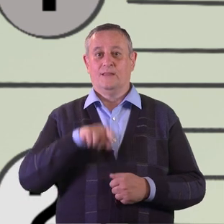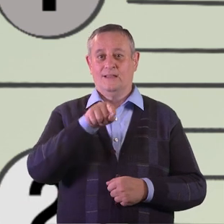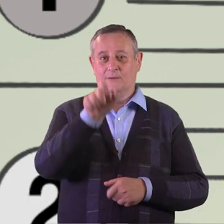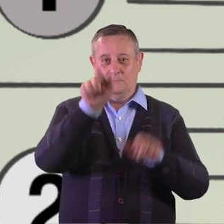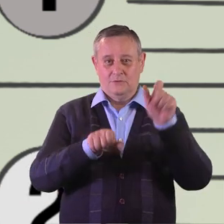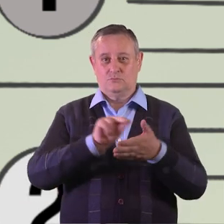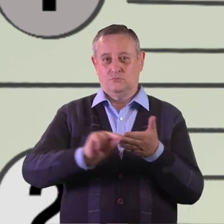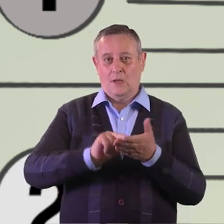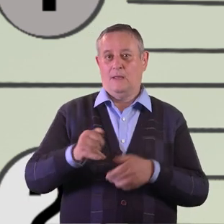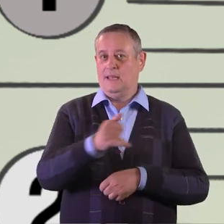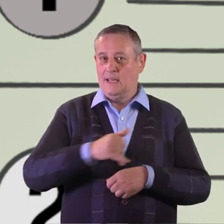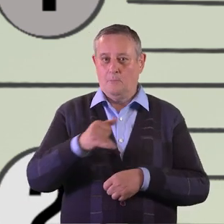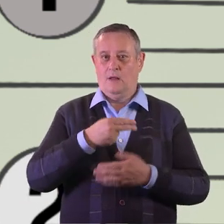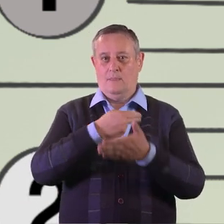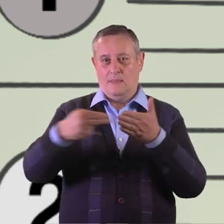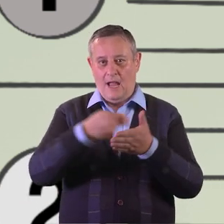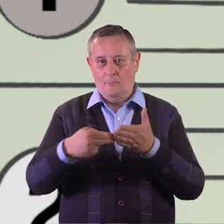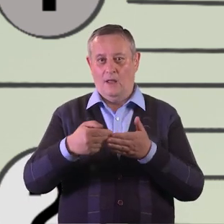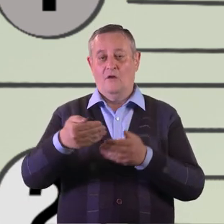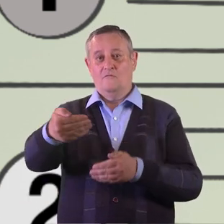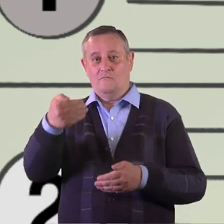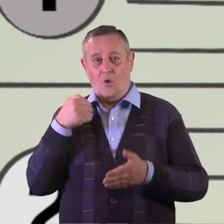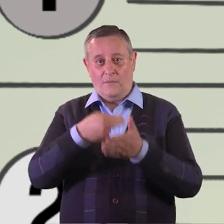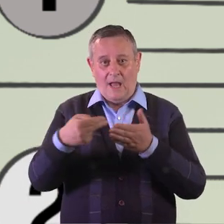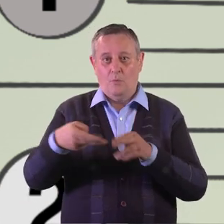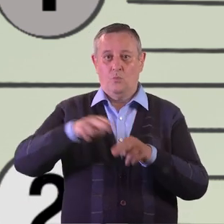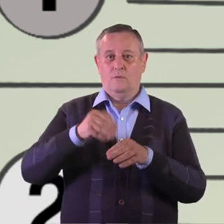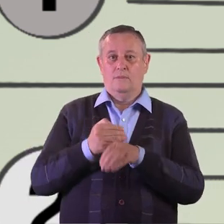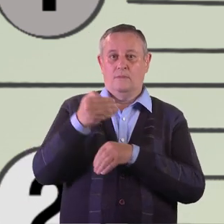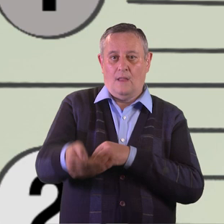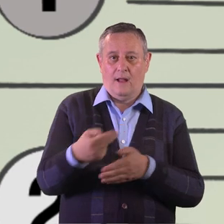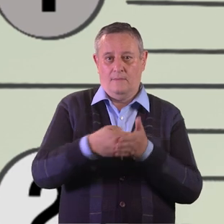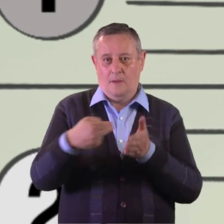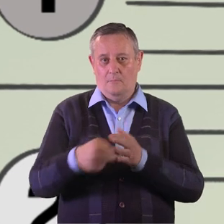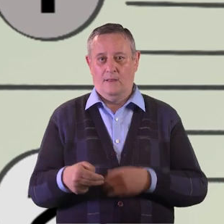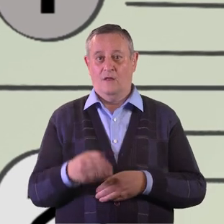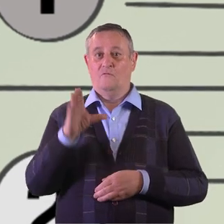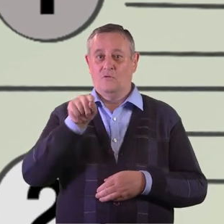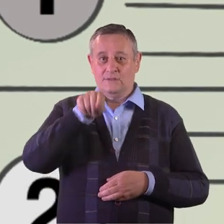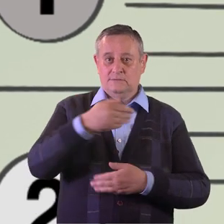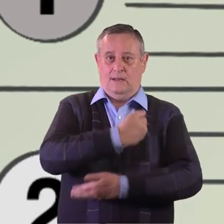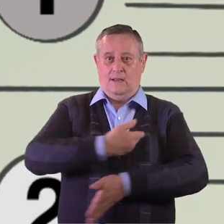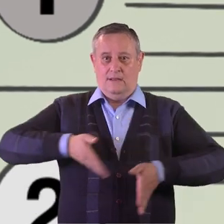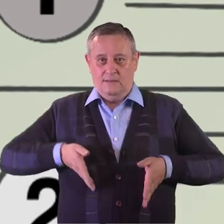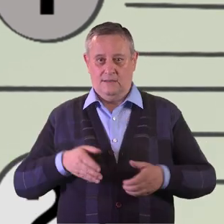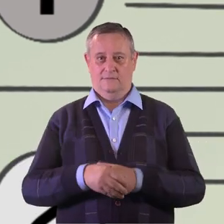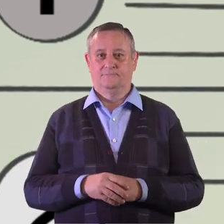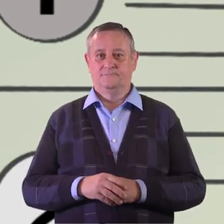schreibt immer den Vornamen und den Nachnamen von den Kandidatinnen und Kandidaten auf